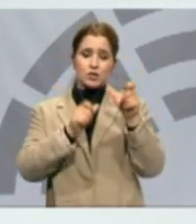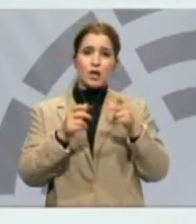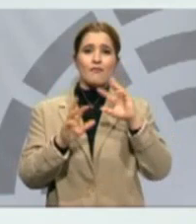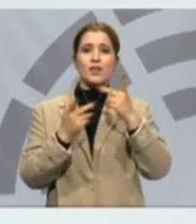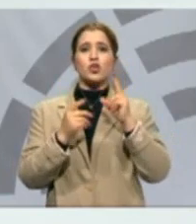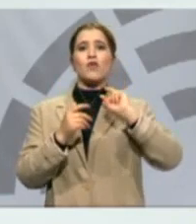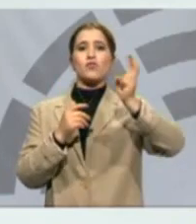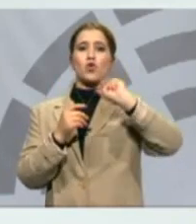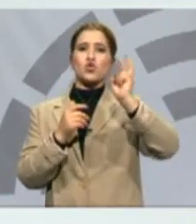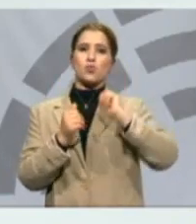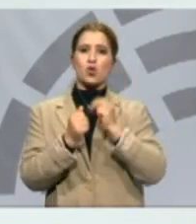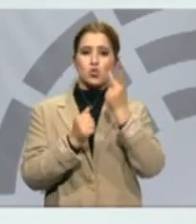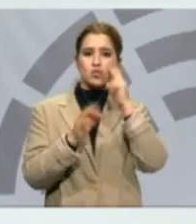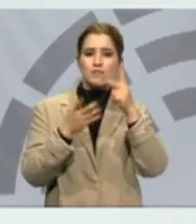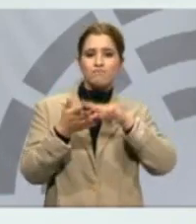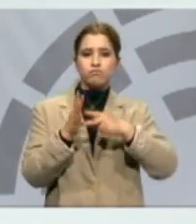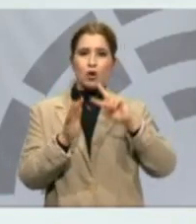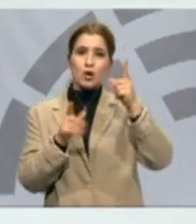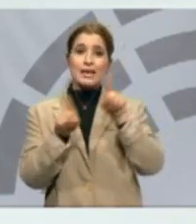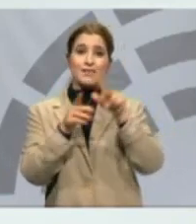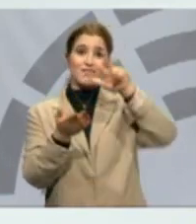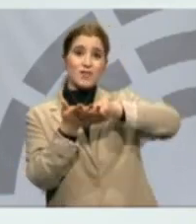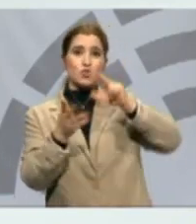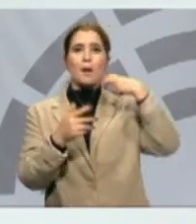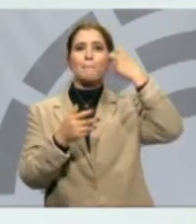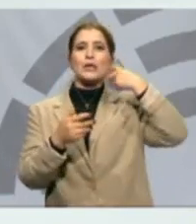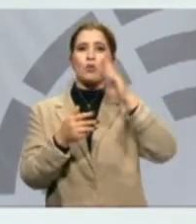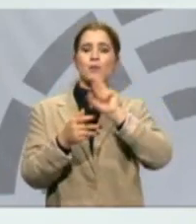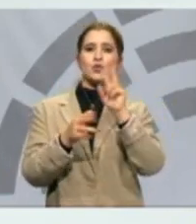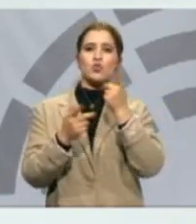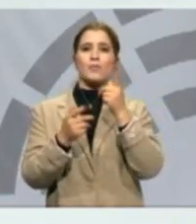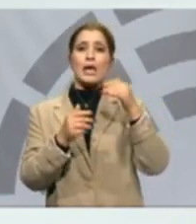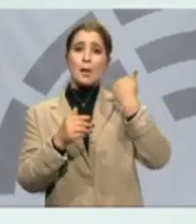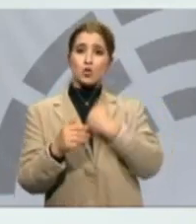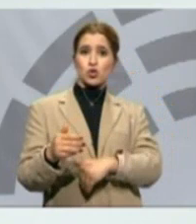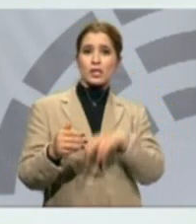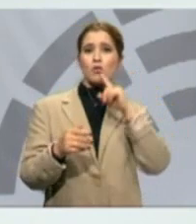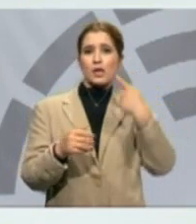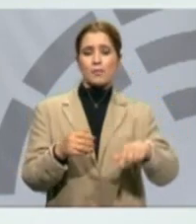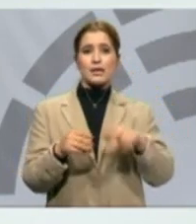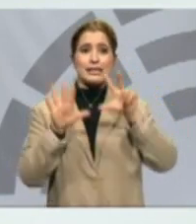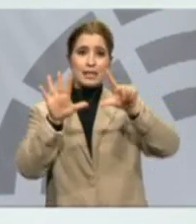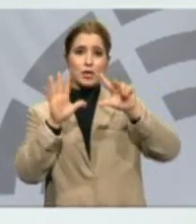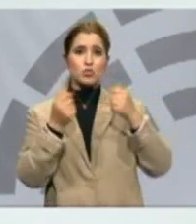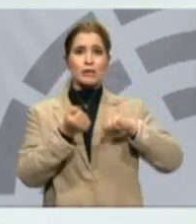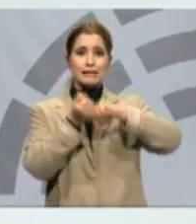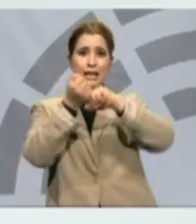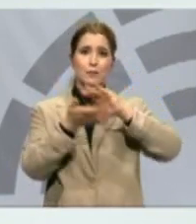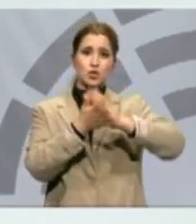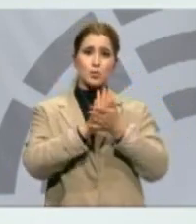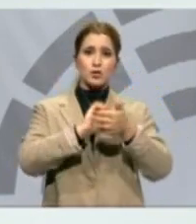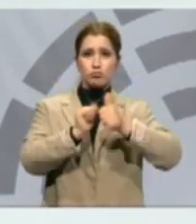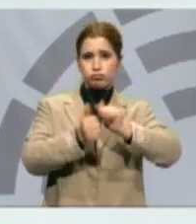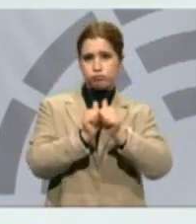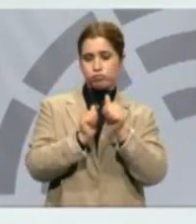فتنقل في تحسين جوده النقل وتفعيل الجد لخط المتر الخفيف الصدريه نابل جمعيات رياضيه موجوده اليوم